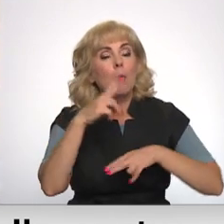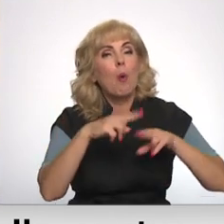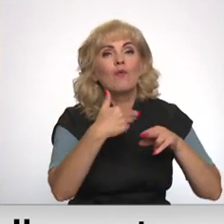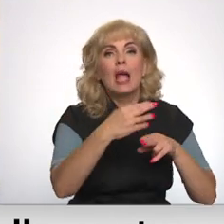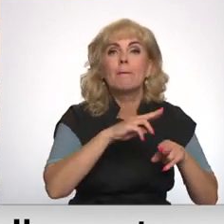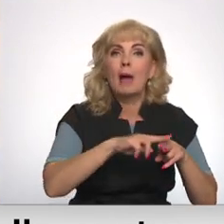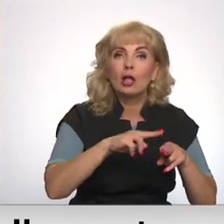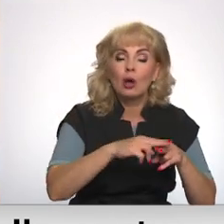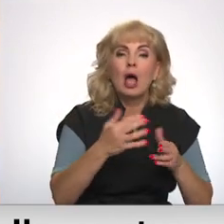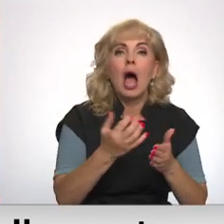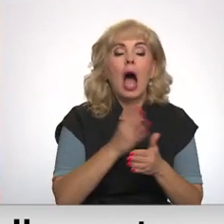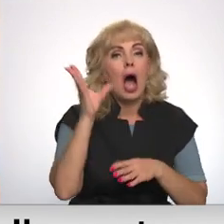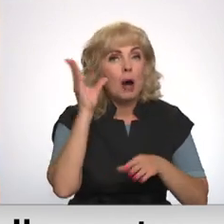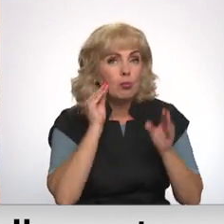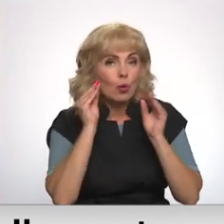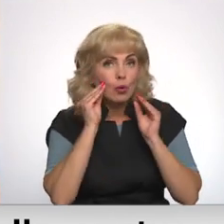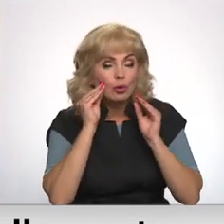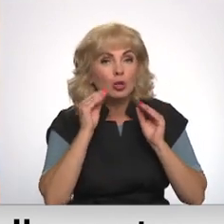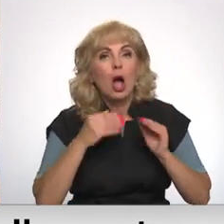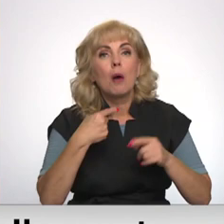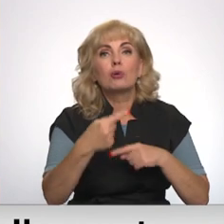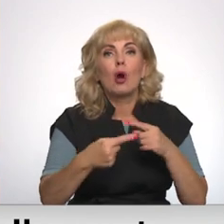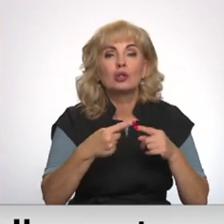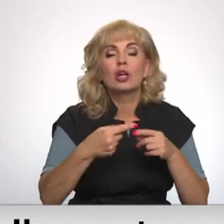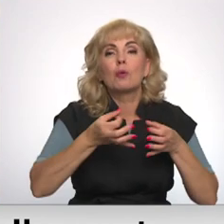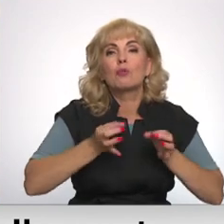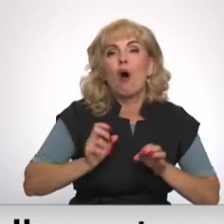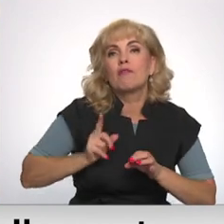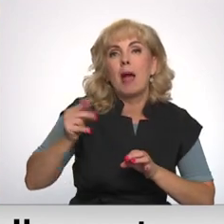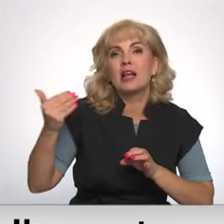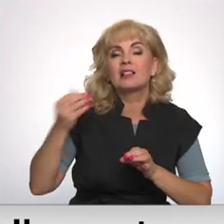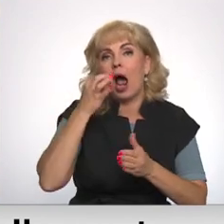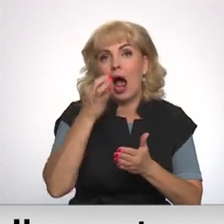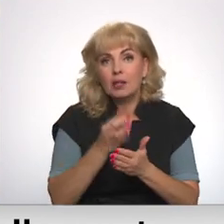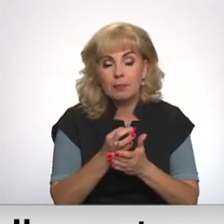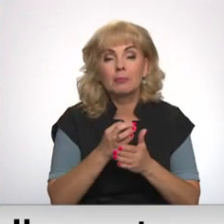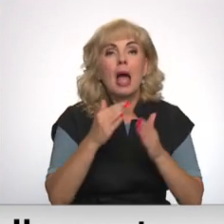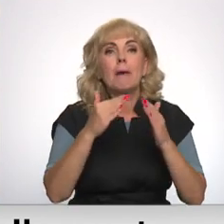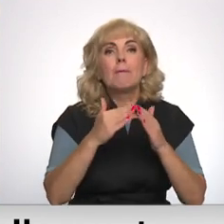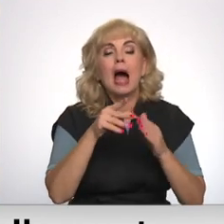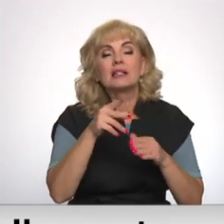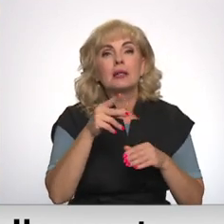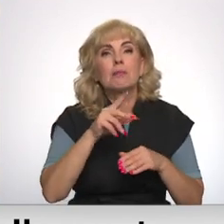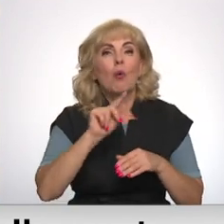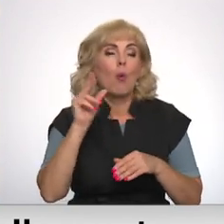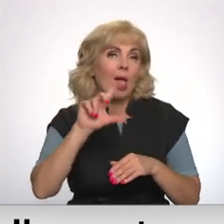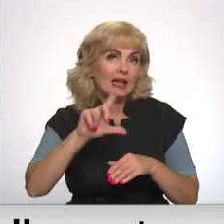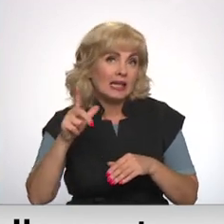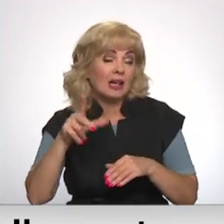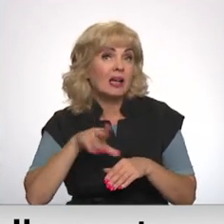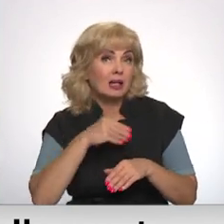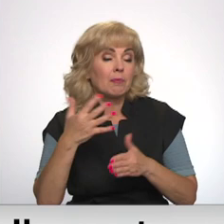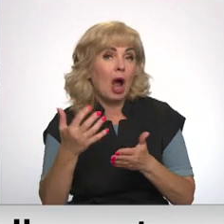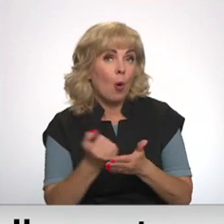ko apgūst darba procesā profesionālu meistaru vadībā. Turklāt šī ēka būs arī kā mācību līdzeklis ikvienam, kurš vēlas gūt